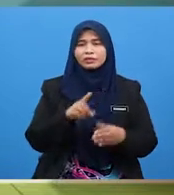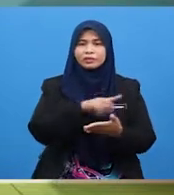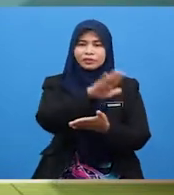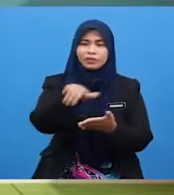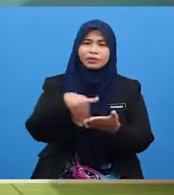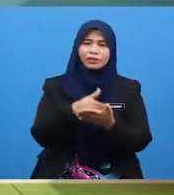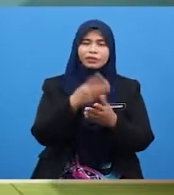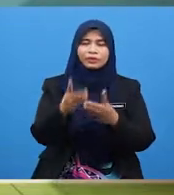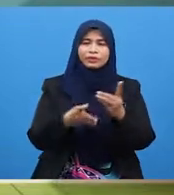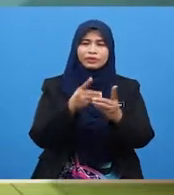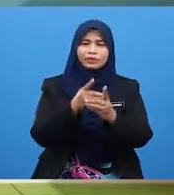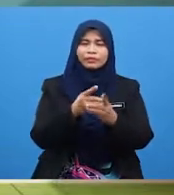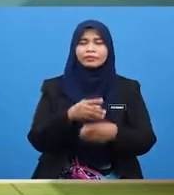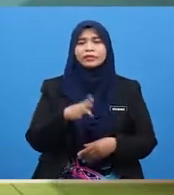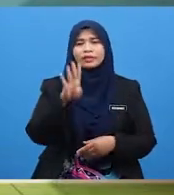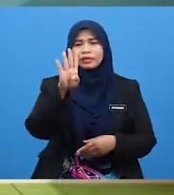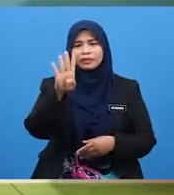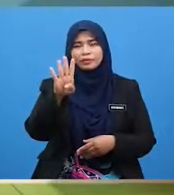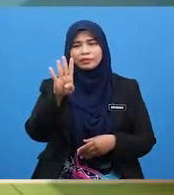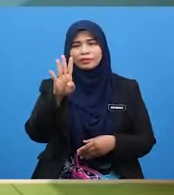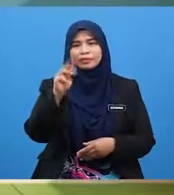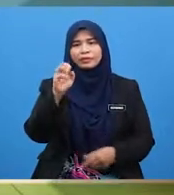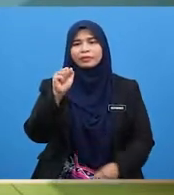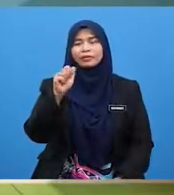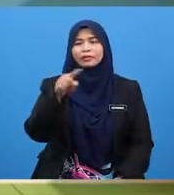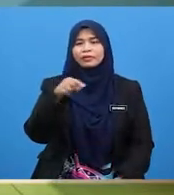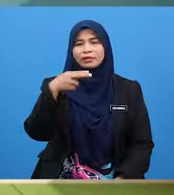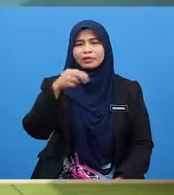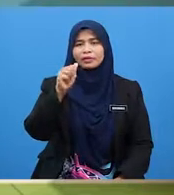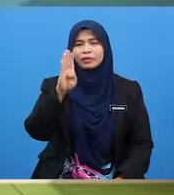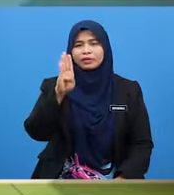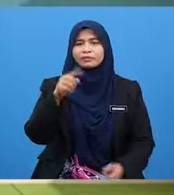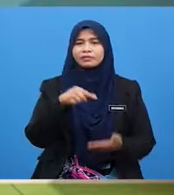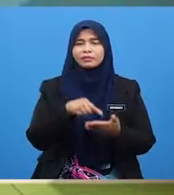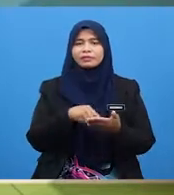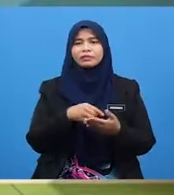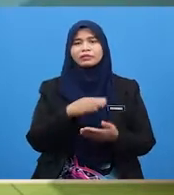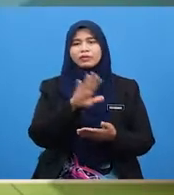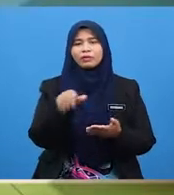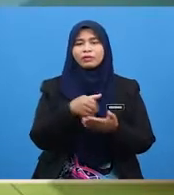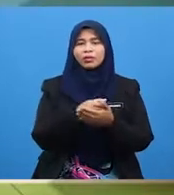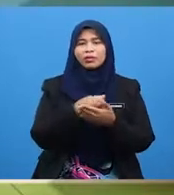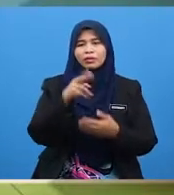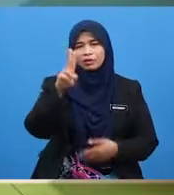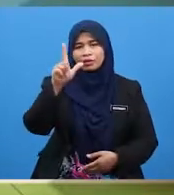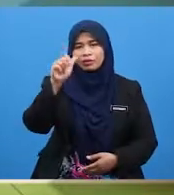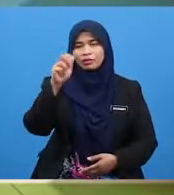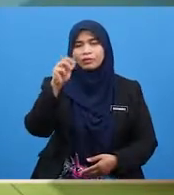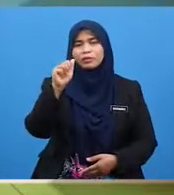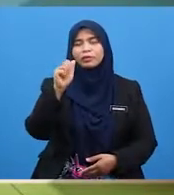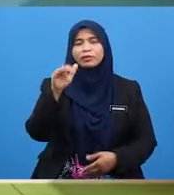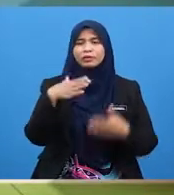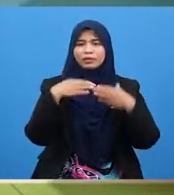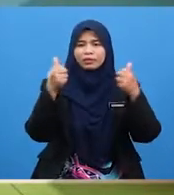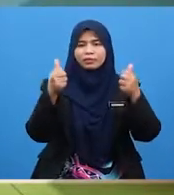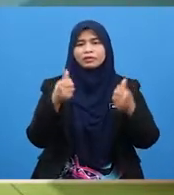dunia. Keempat-empat mazhab ini dipelopori oleh ulama yang hebat. Mereka mempunyai jasa